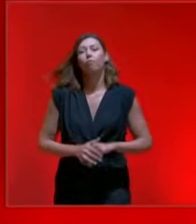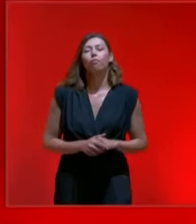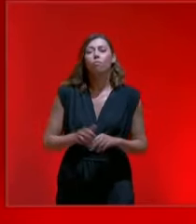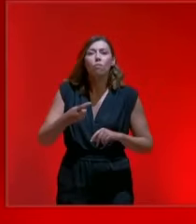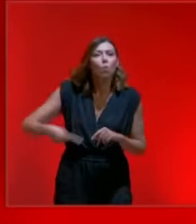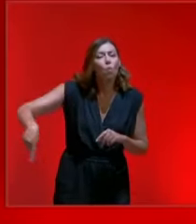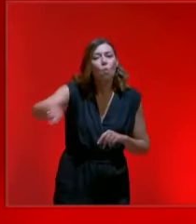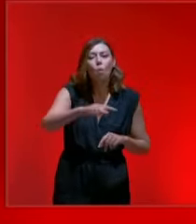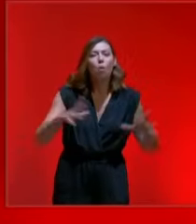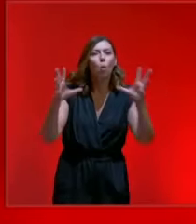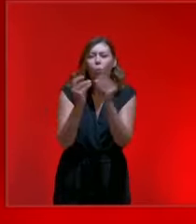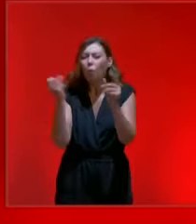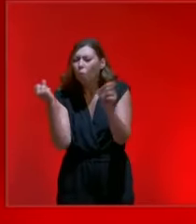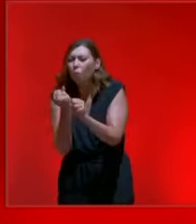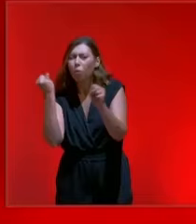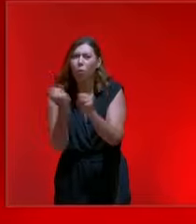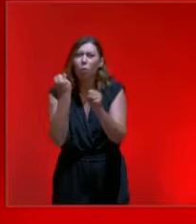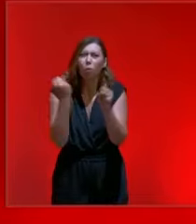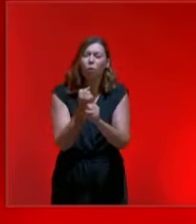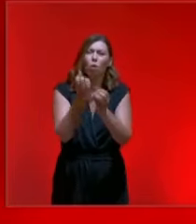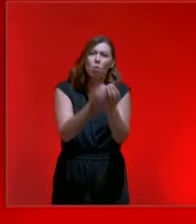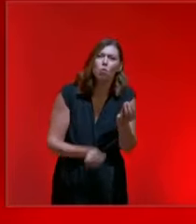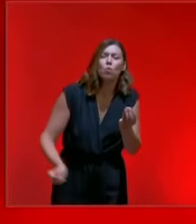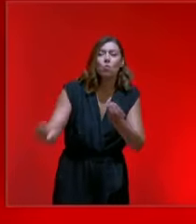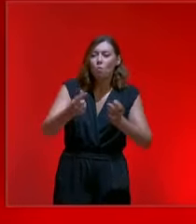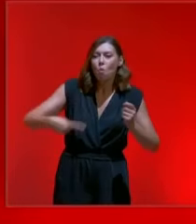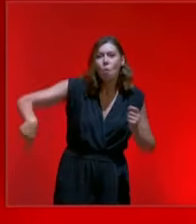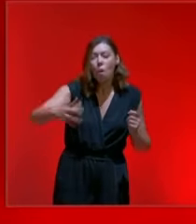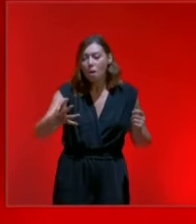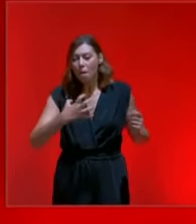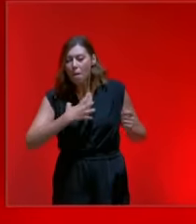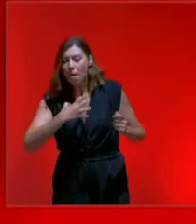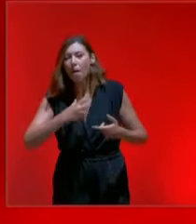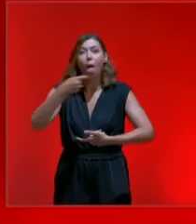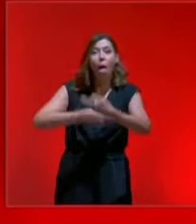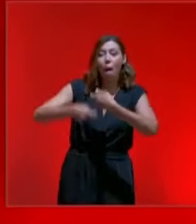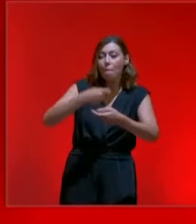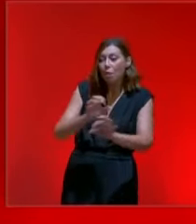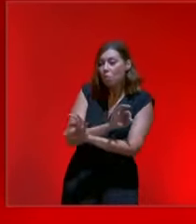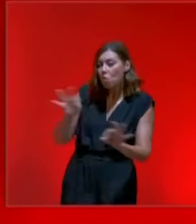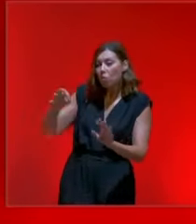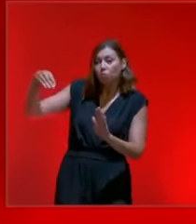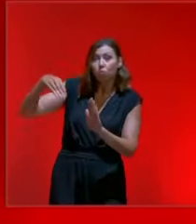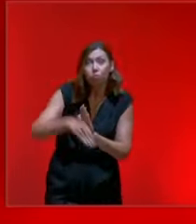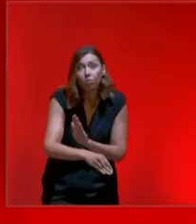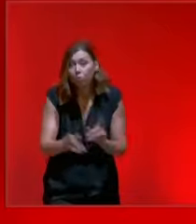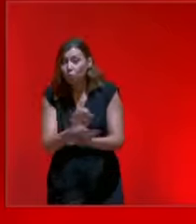διπλόμερο κάματο. Έχουν την αγωνία της επιβίωσης της επιχείρησής τους και πιθανότατα